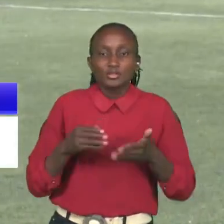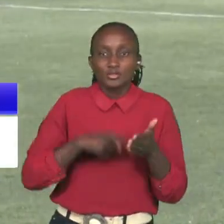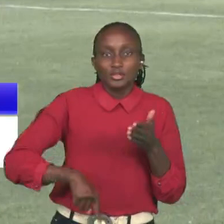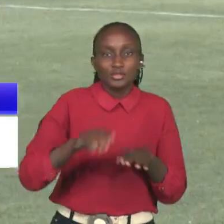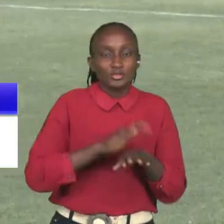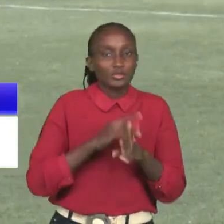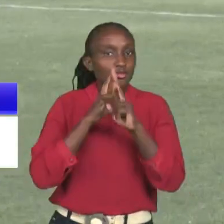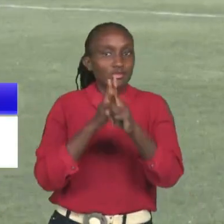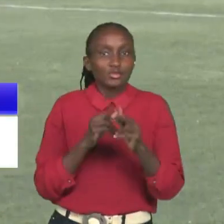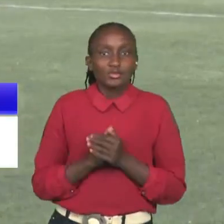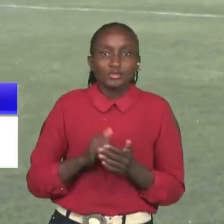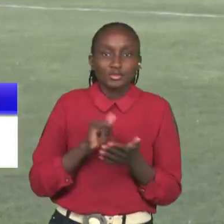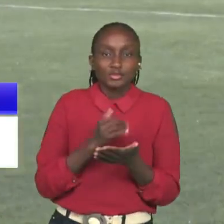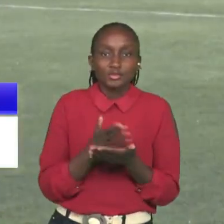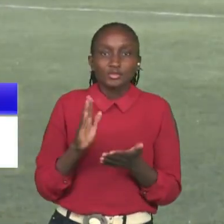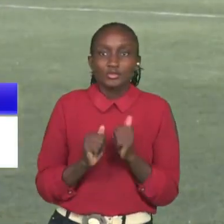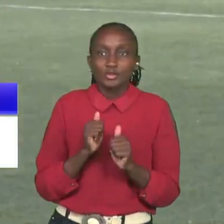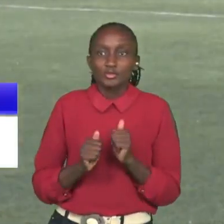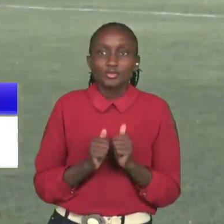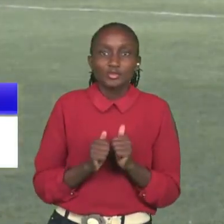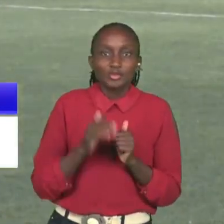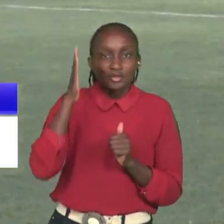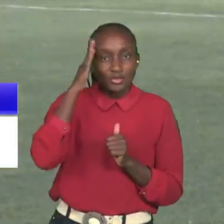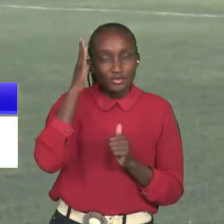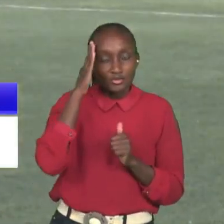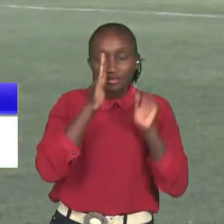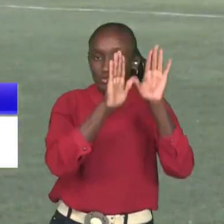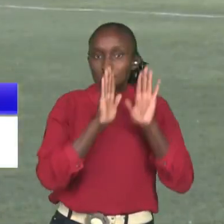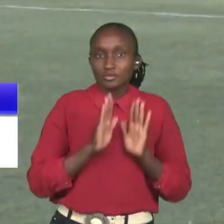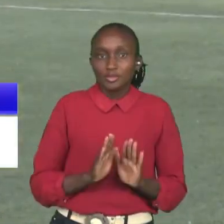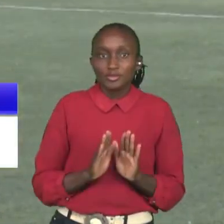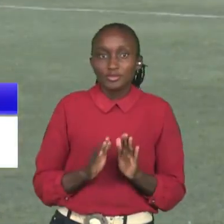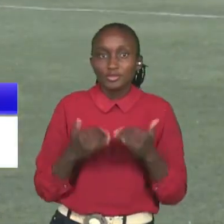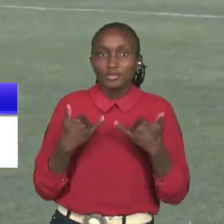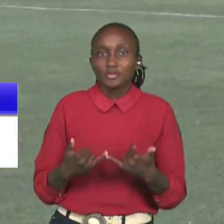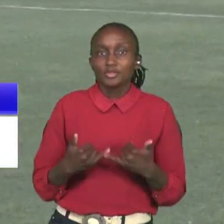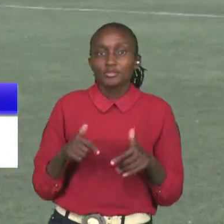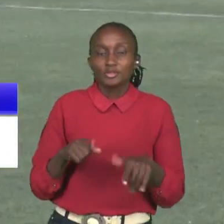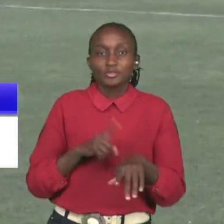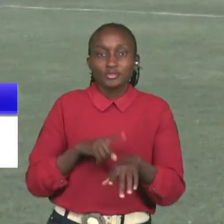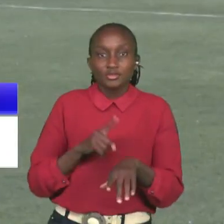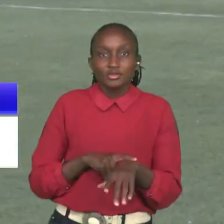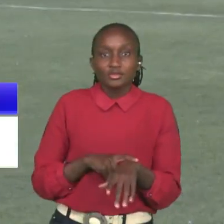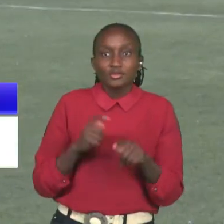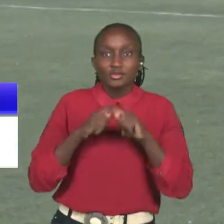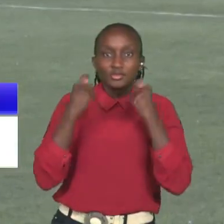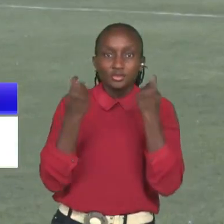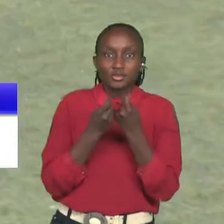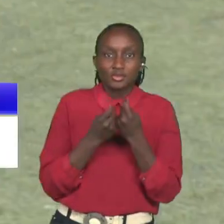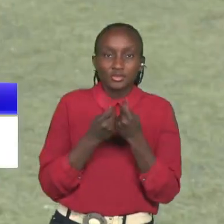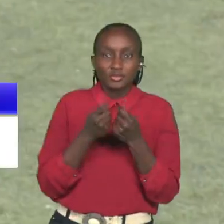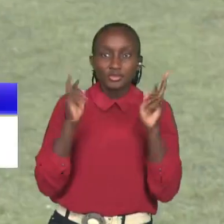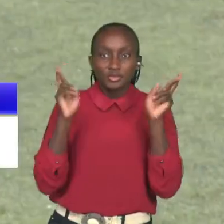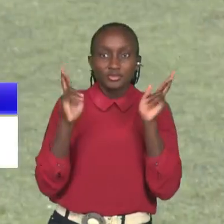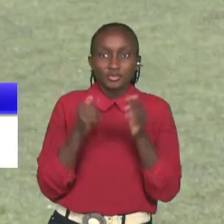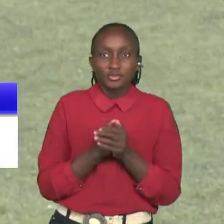matokeo. So hii ni jambo ambalo tumekuwa tukitilia manani na anaweza kusema kwa sasa hii wakati huu team imejitayarisha vyema.